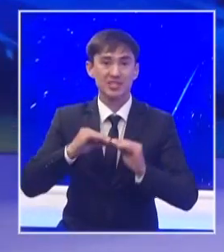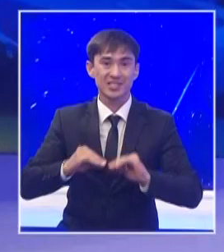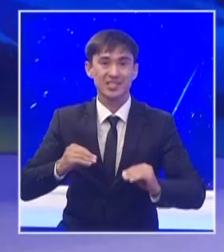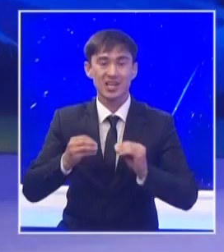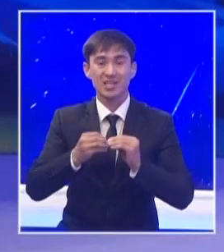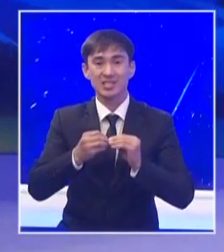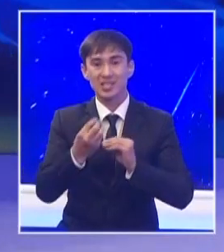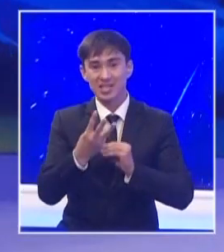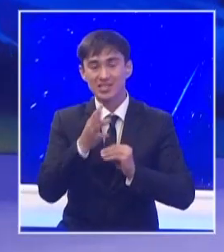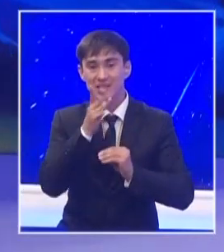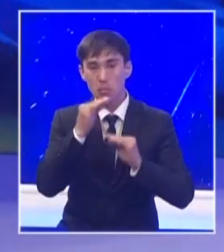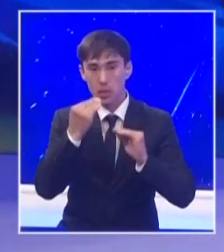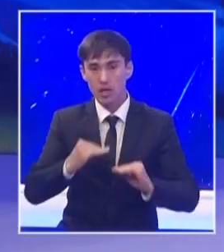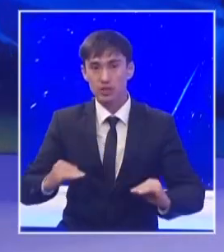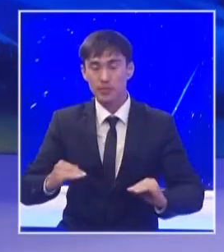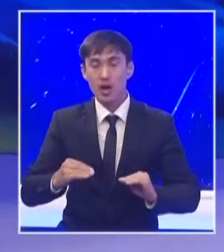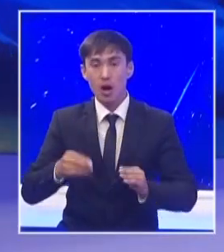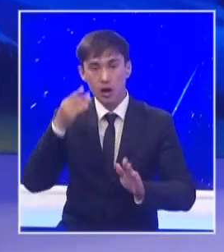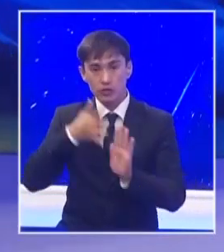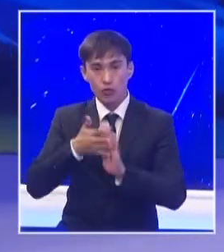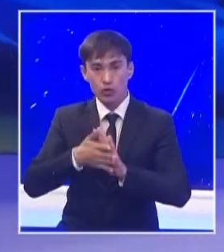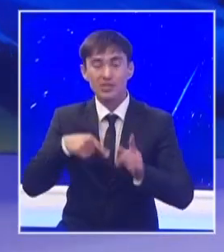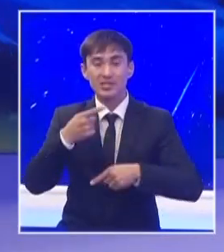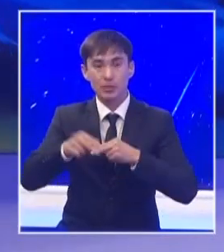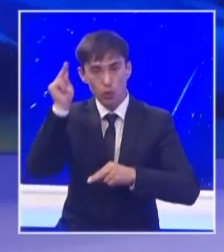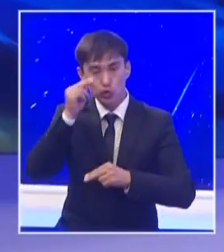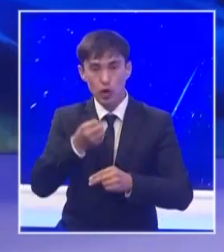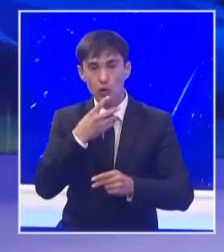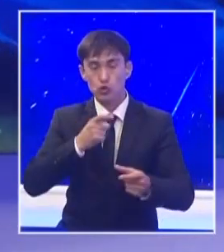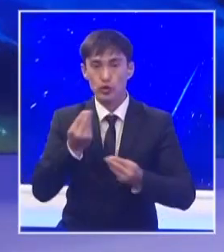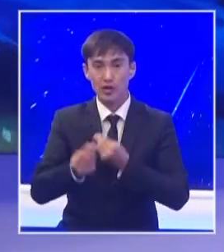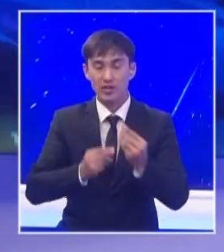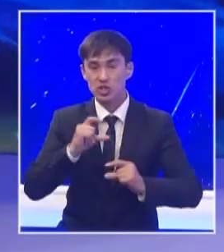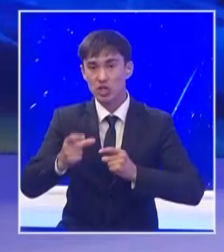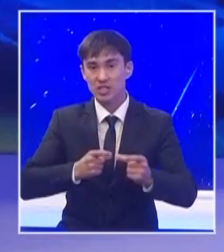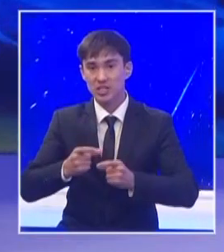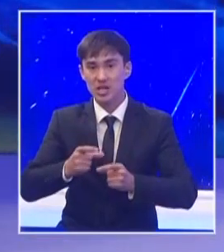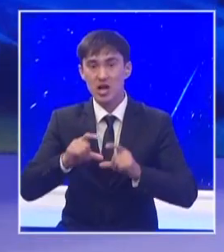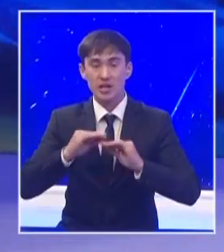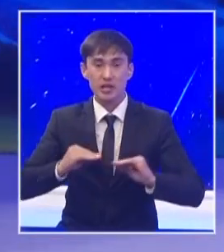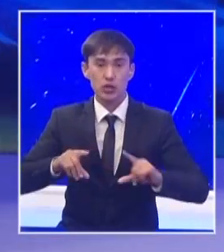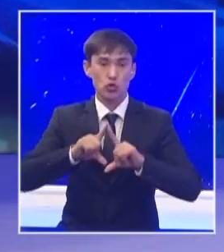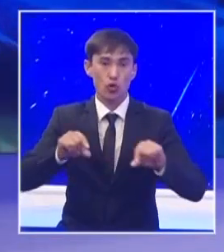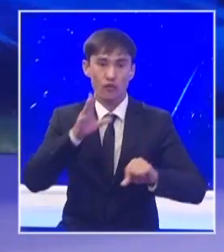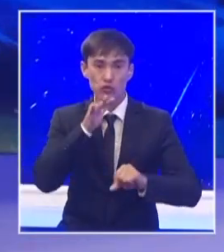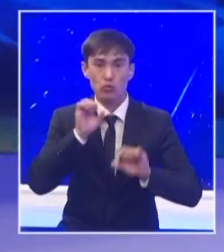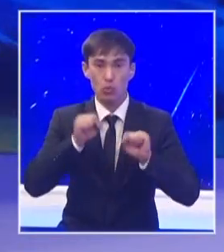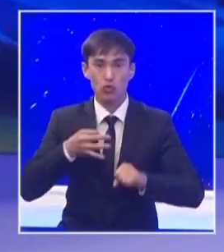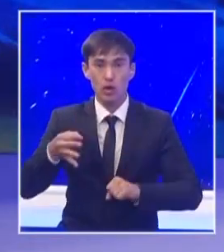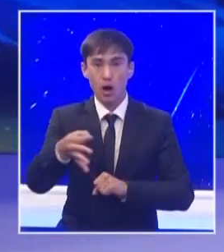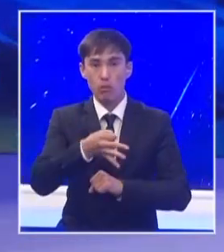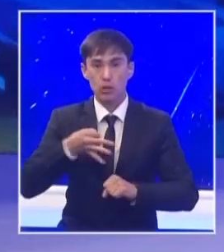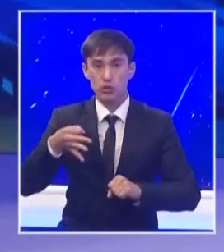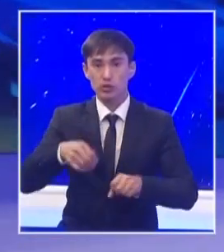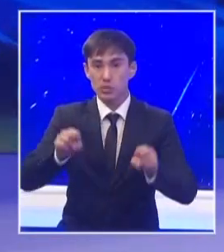13 лет и младше. Освоить азы, а затем и научиться хорошо играть в шашки, ребята школьного возраста могут в Алматинской, в